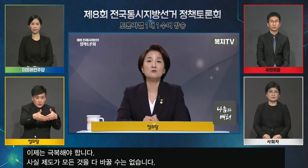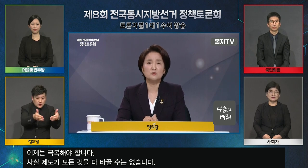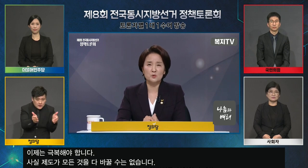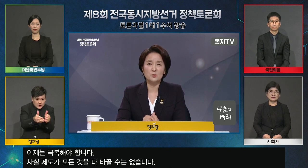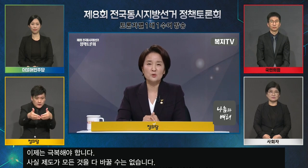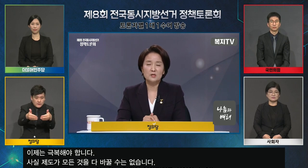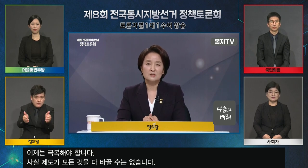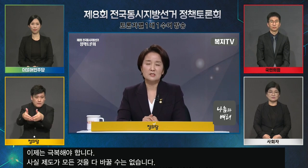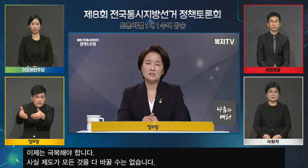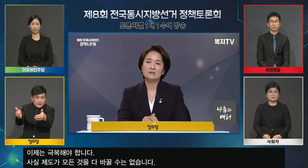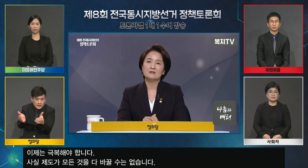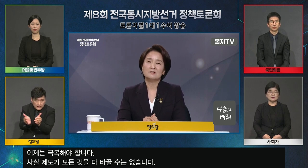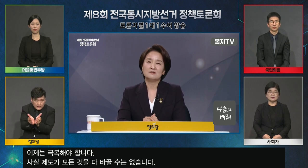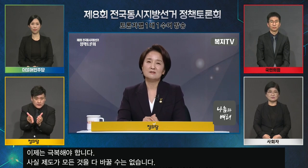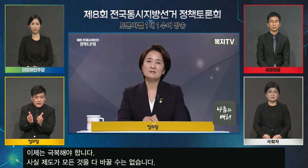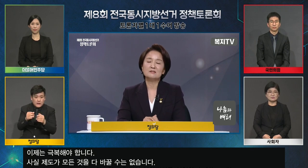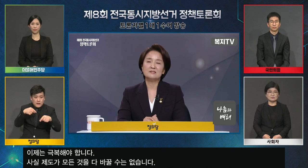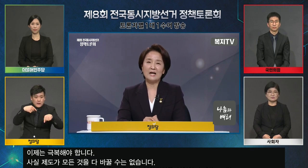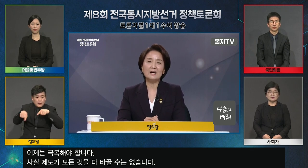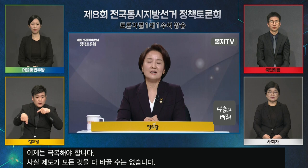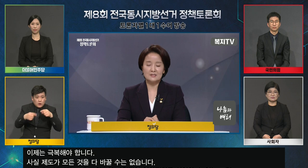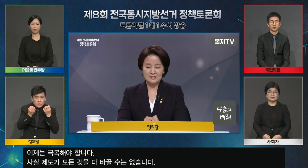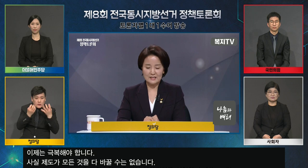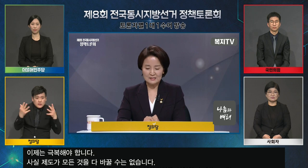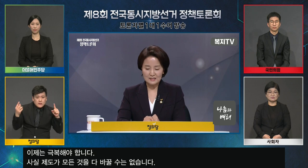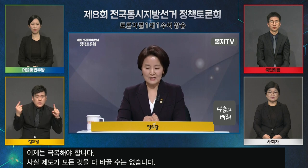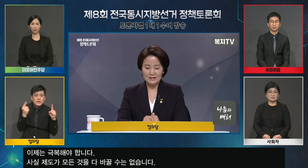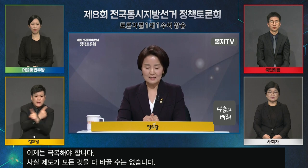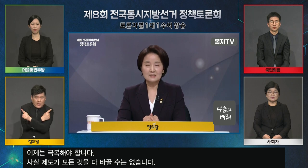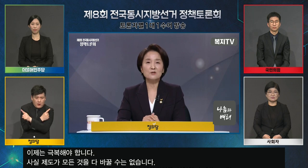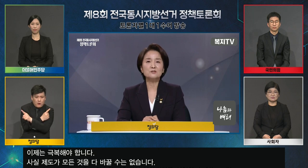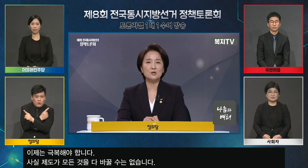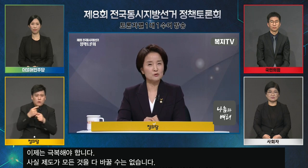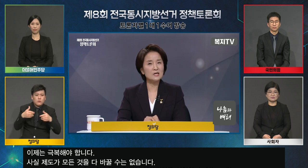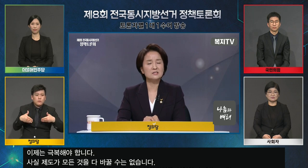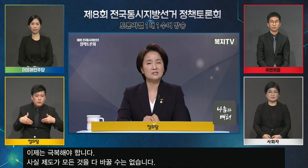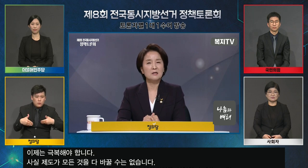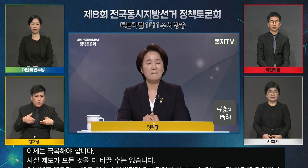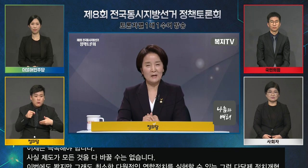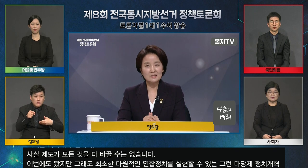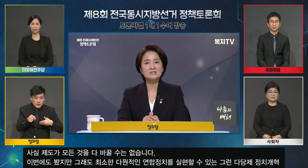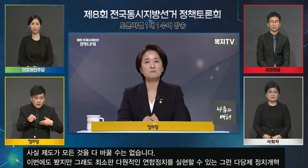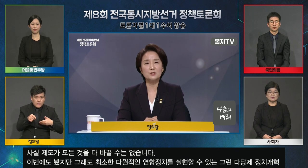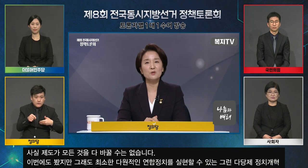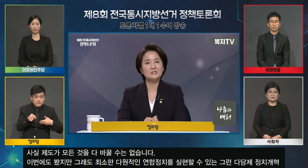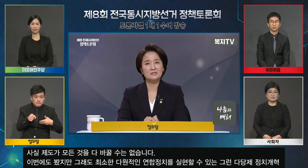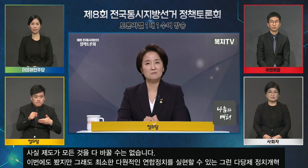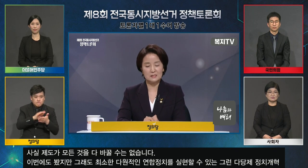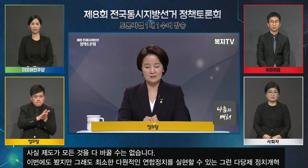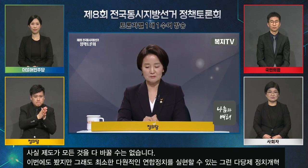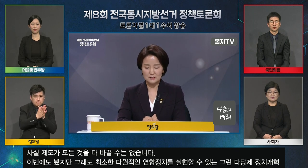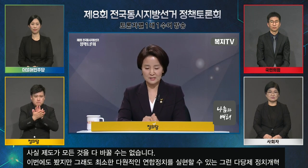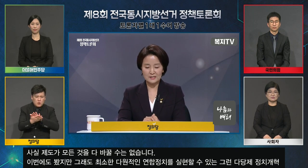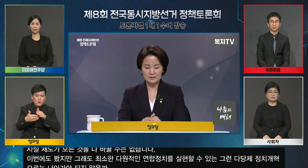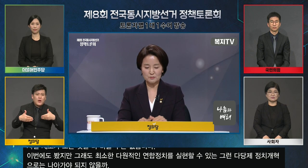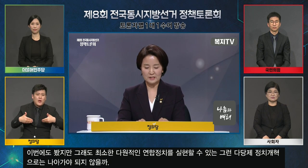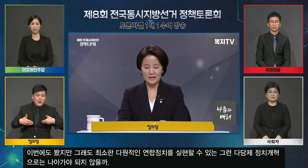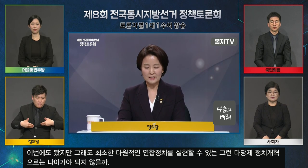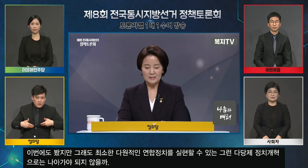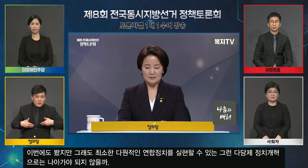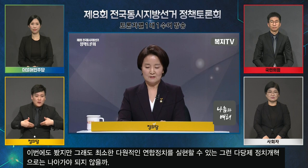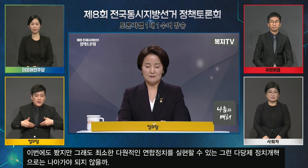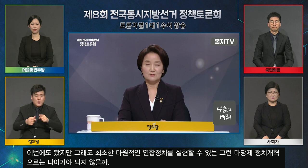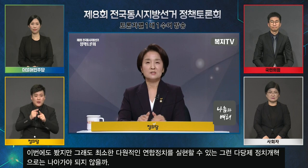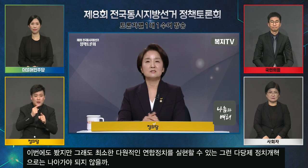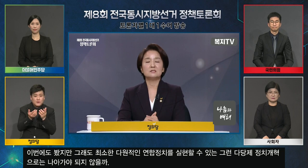정치개혁으로는 나아가야 되지 않을까. 그런 전환은 반드시 필요하다는 말씀을 드리겠습니다.